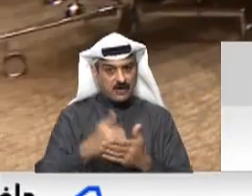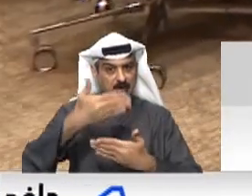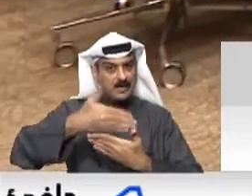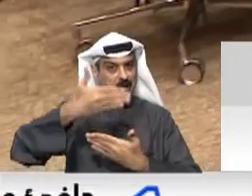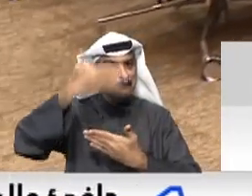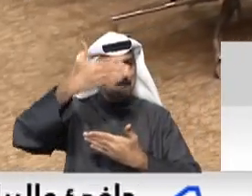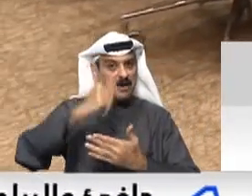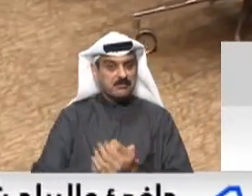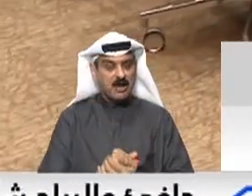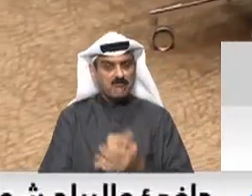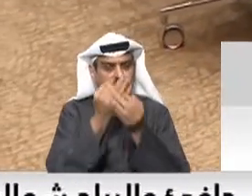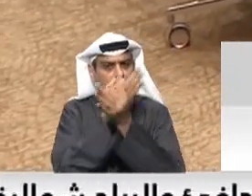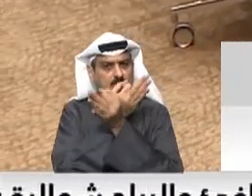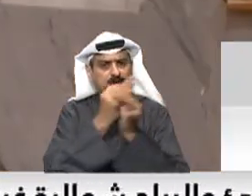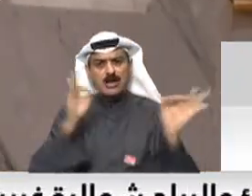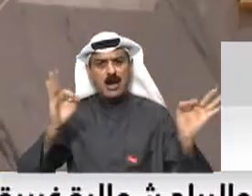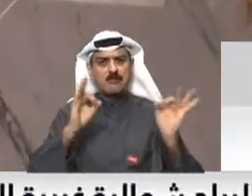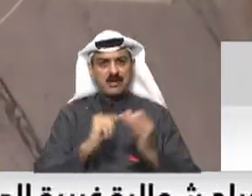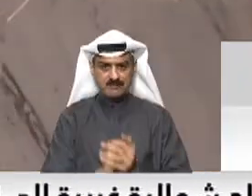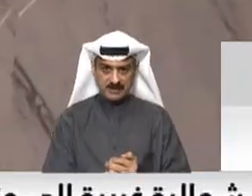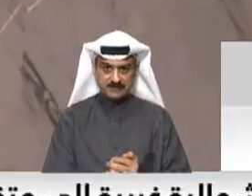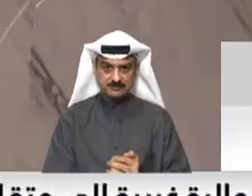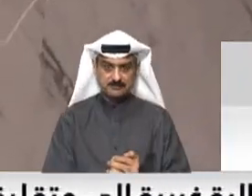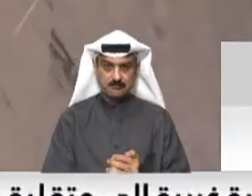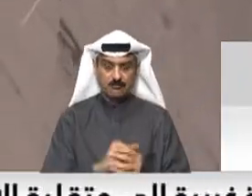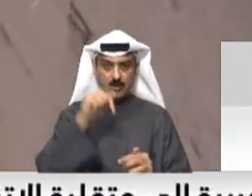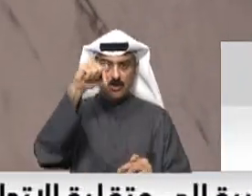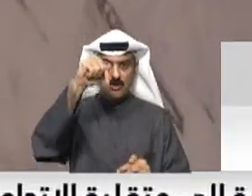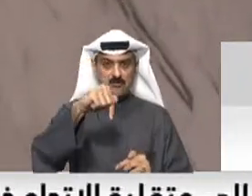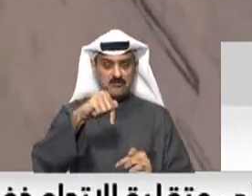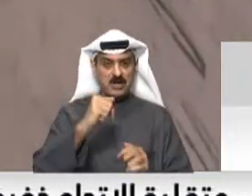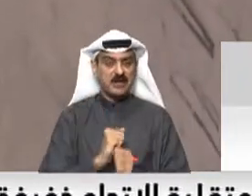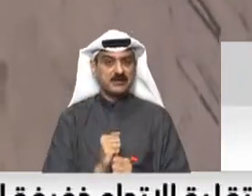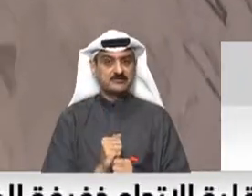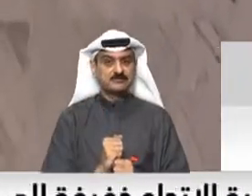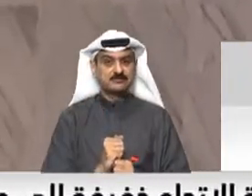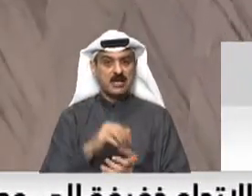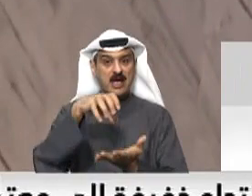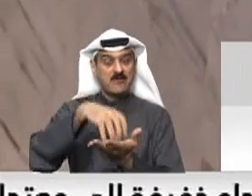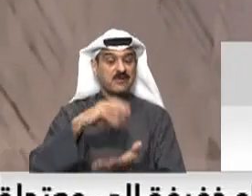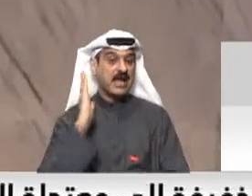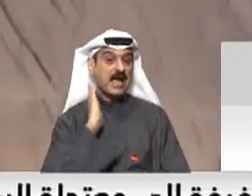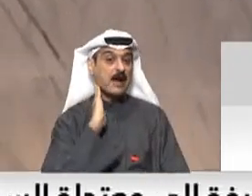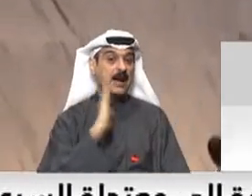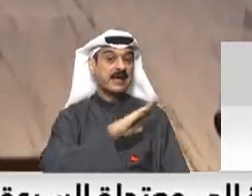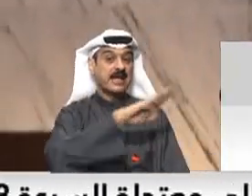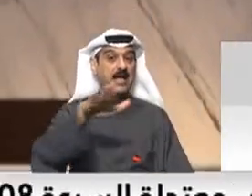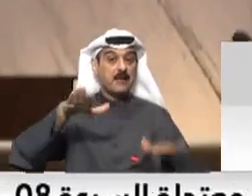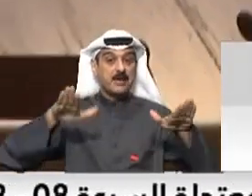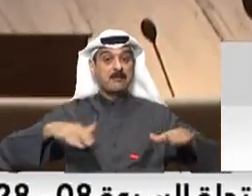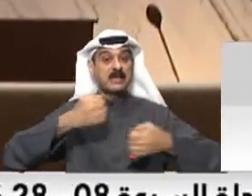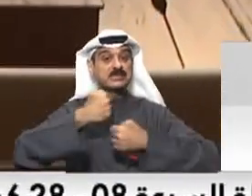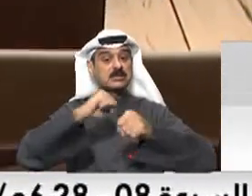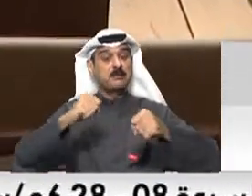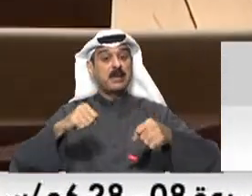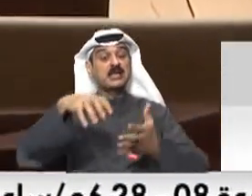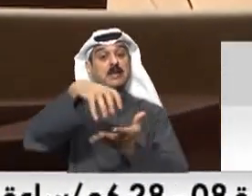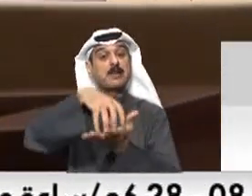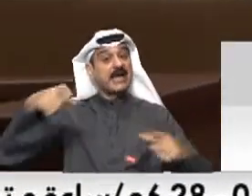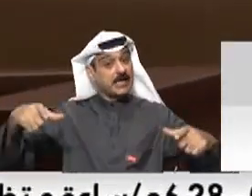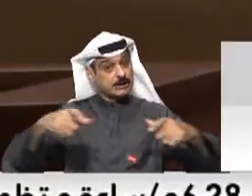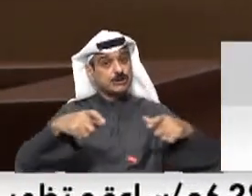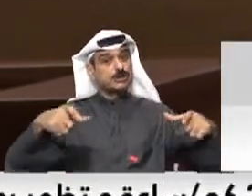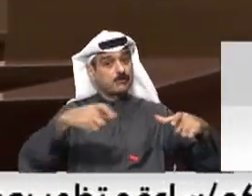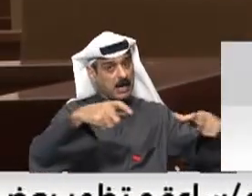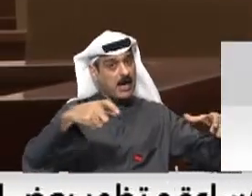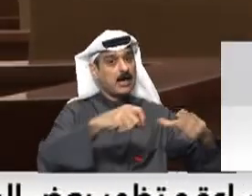يحتوي على جميع ما يخدم الأمانة العامة للمجلس البلدي من قاعات اجتماعات وقاعة اجتماعات